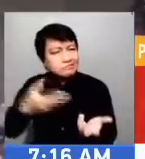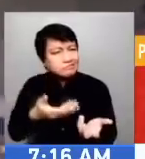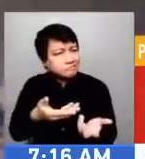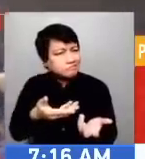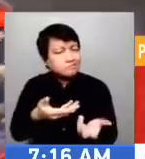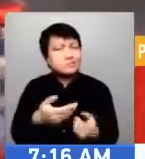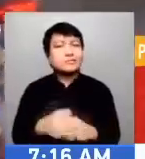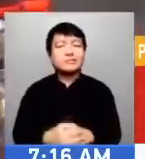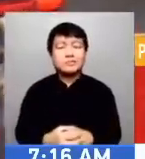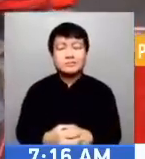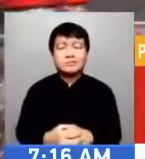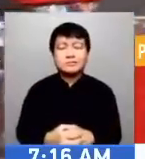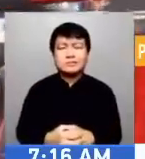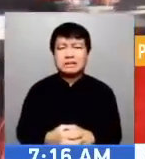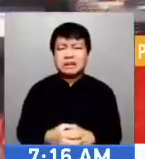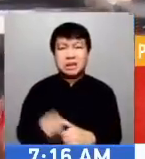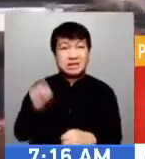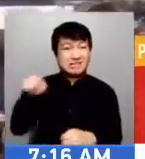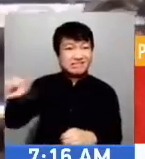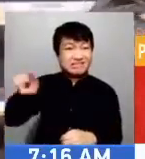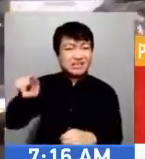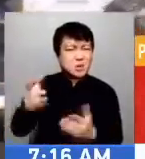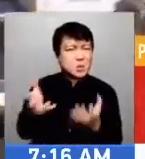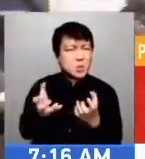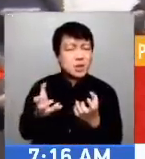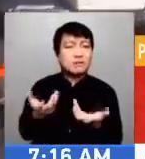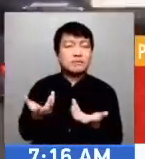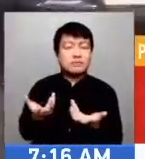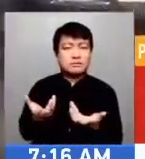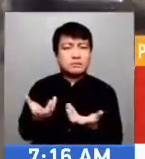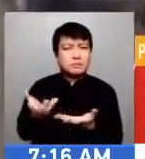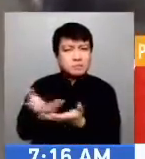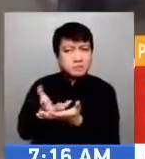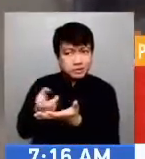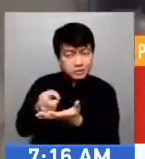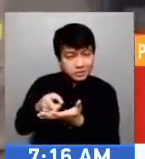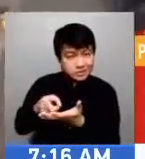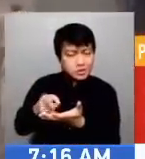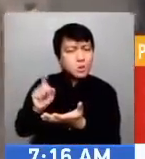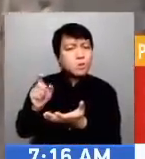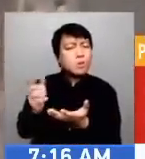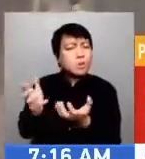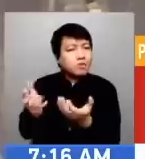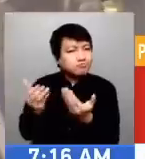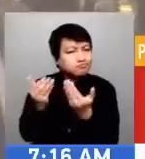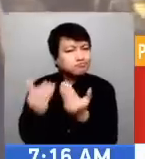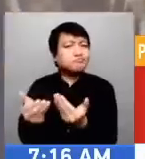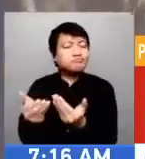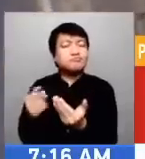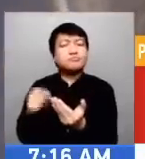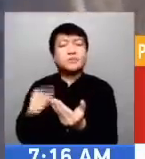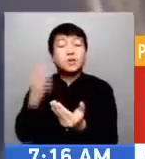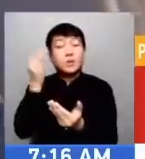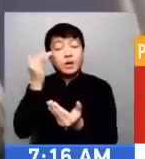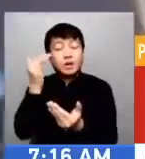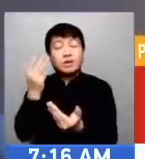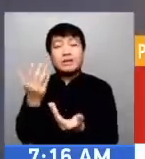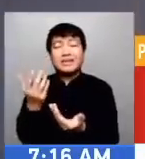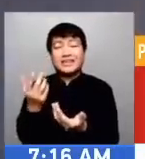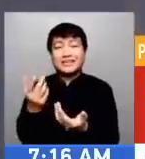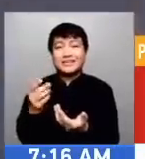Gusto kasi nila yung consolidation matuloy para lang maging safeguards din. Kasi nga dahil doon sa ginagawang